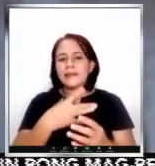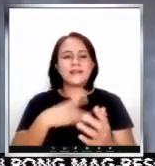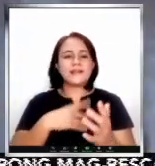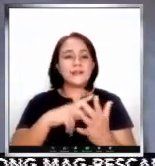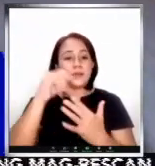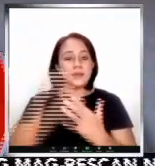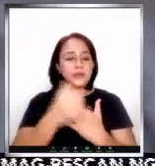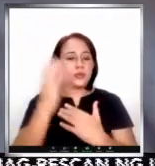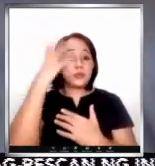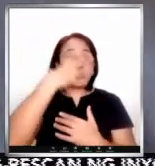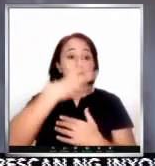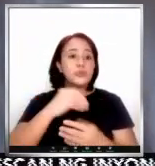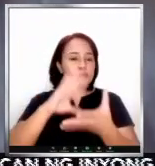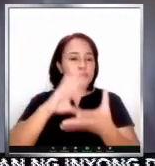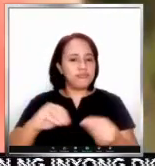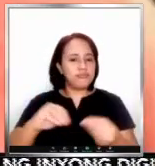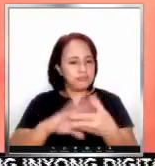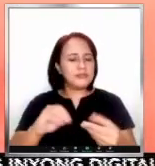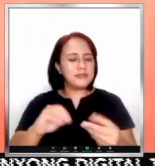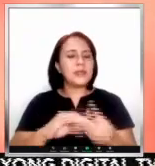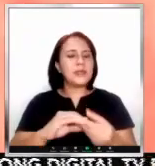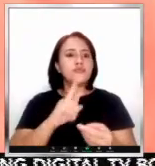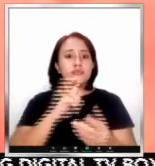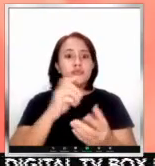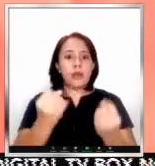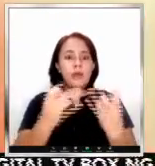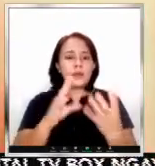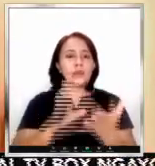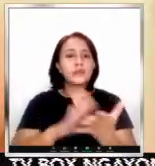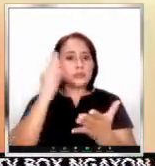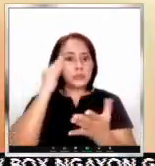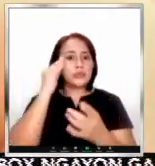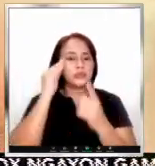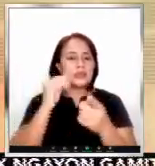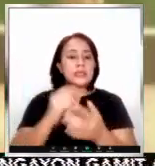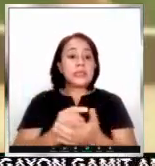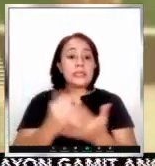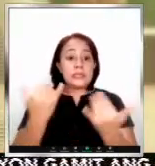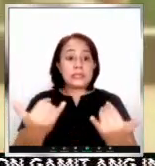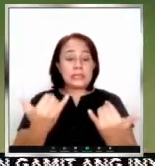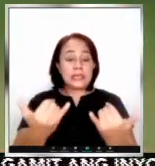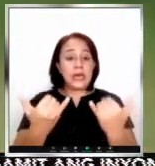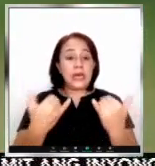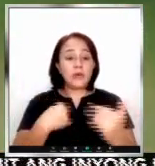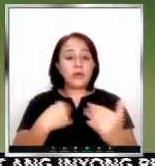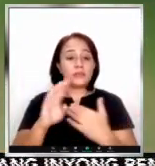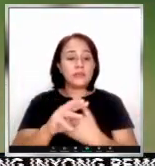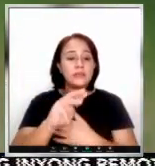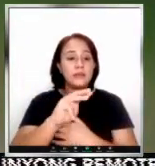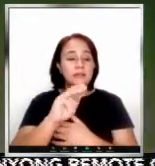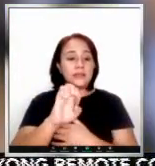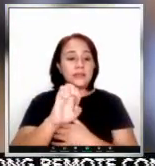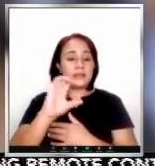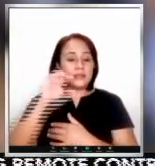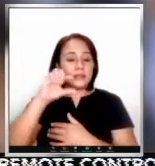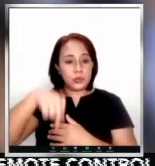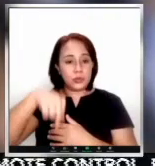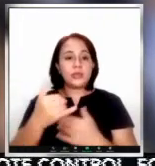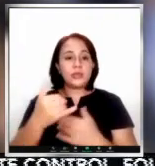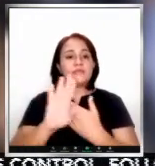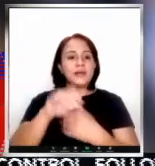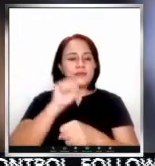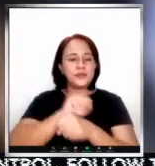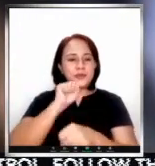noon. Ang dami kong natutunan doon sa project na yun. Ngayong ibinalik ang MECQ, balik work from home din si Alden. Nagbigay rin